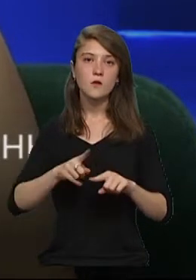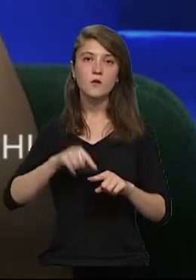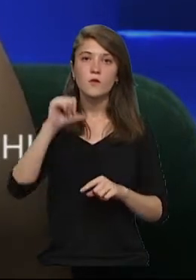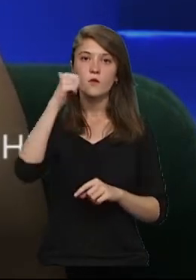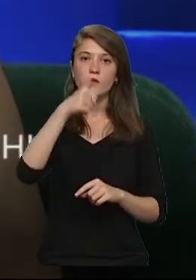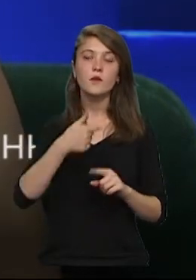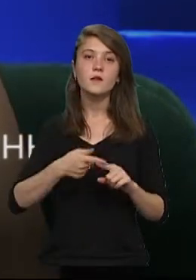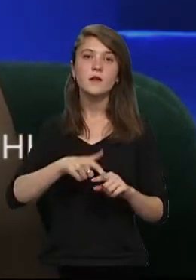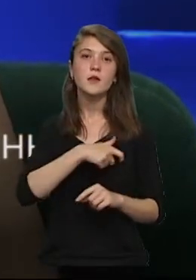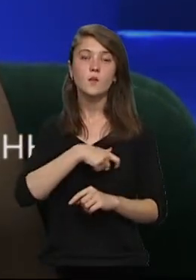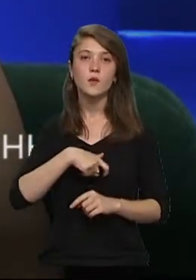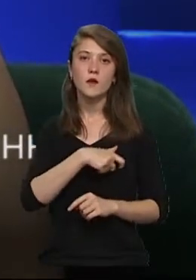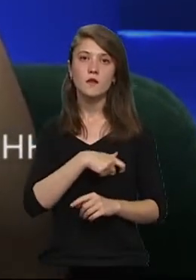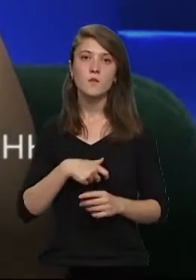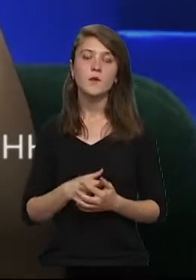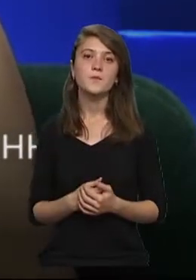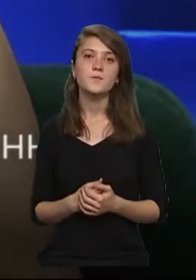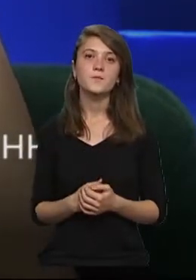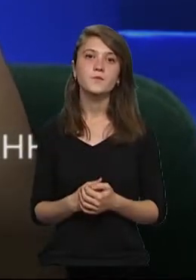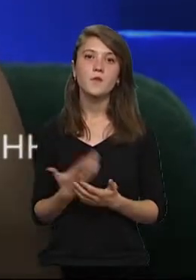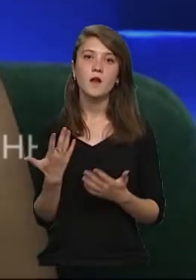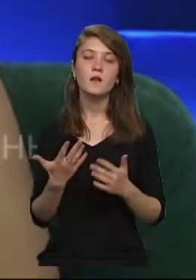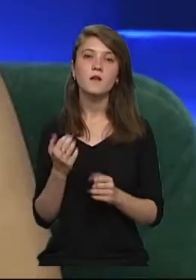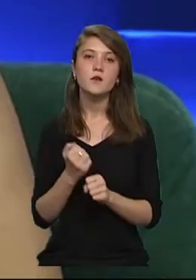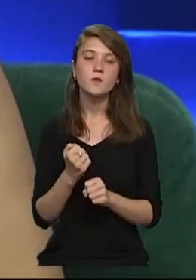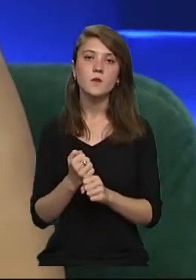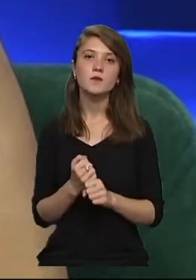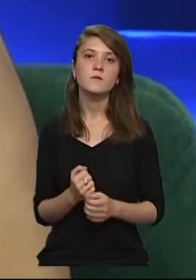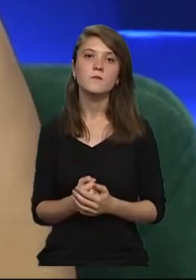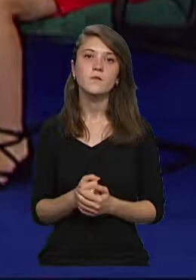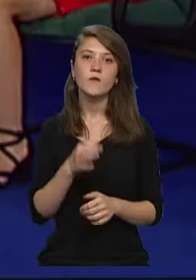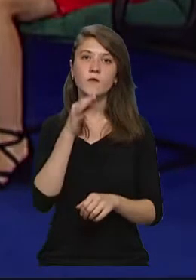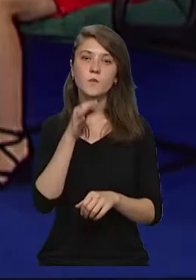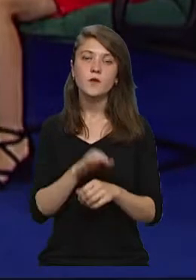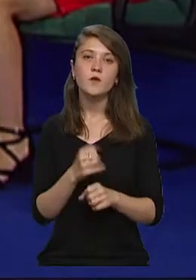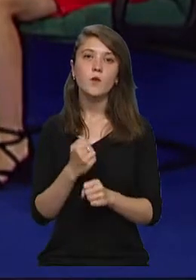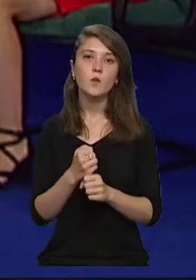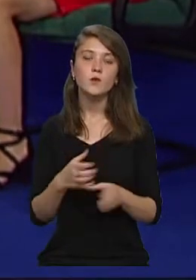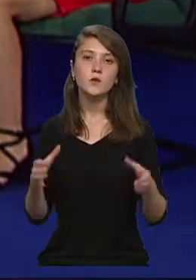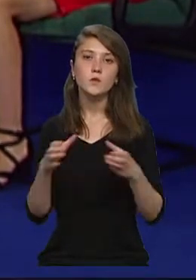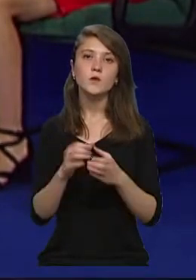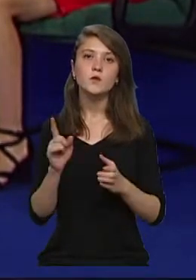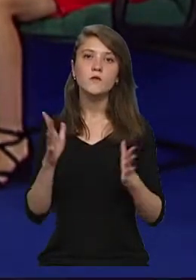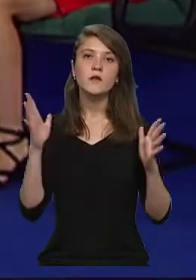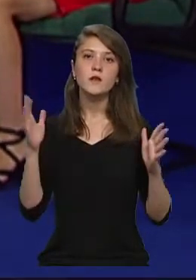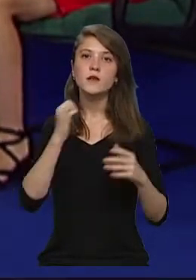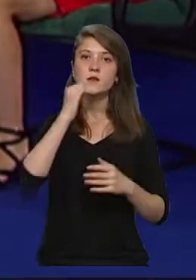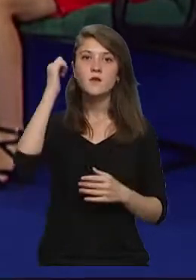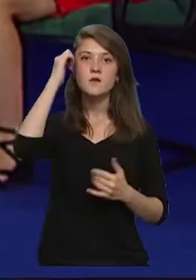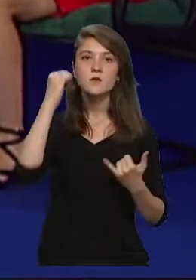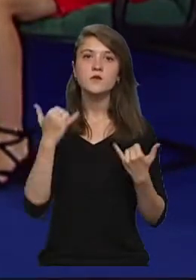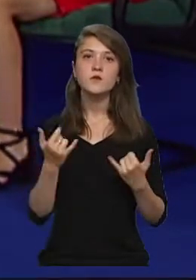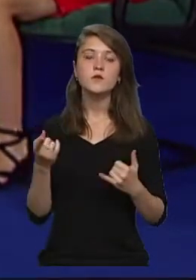підтримки депутатами. Депутатами, от. так, але розроблялася відповідною робочою групою, і за що велике дякую сьогодні